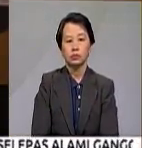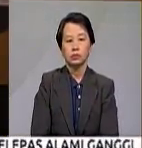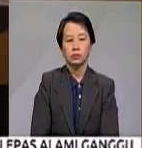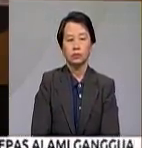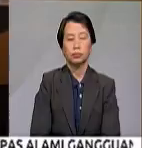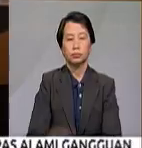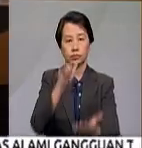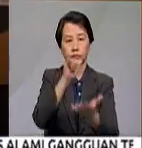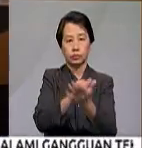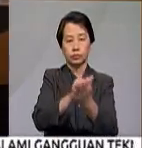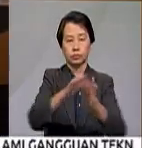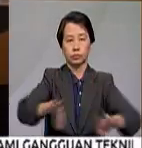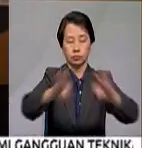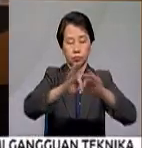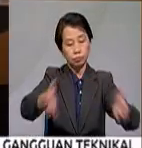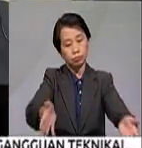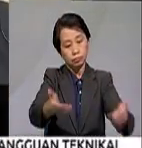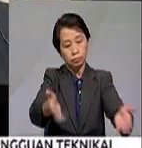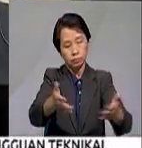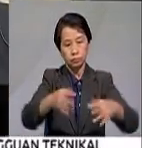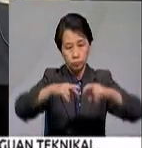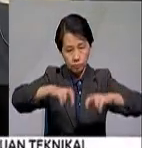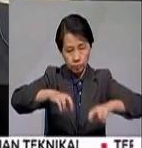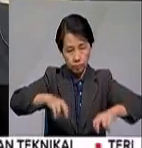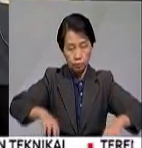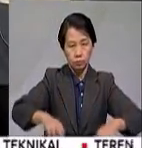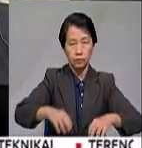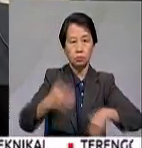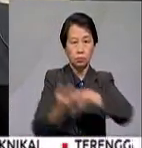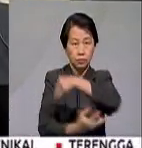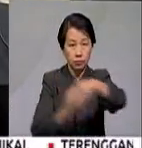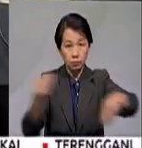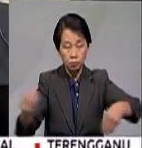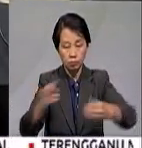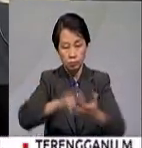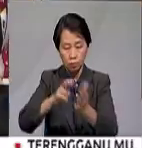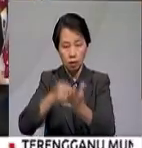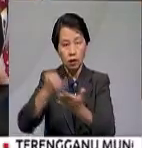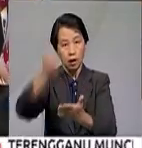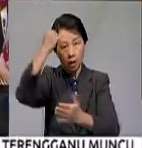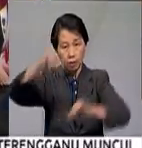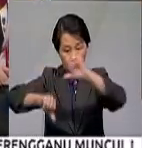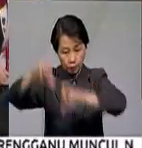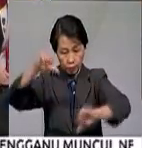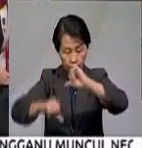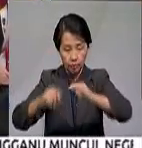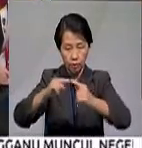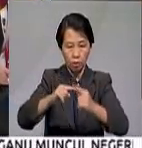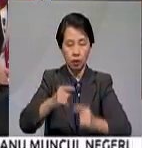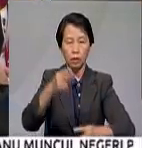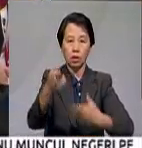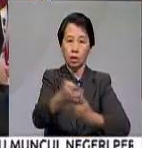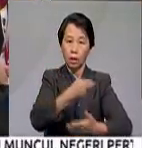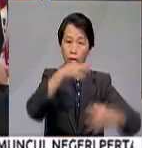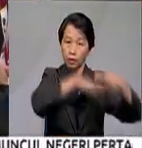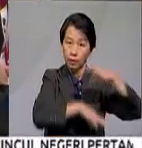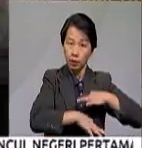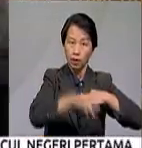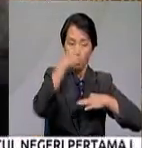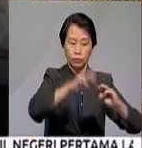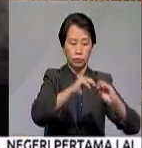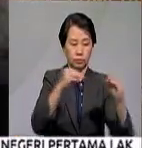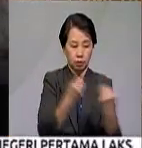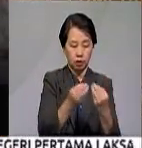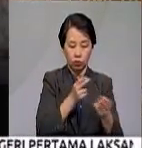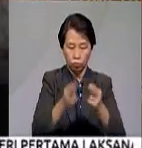Langkah itu penting bagi merangsang hasil penyelidikan translasi, iaitu menterjemah ilmu sains kepada hasil yang bermanfaat kepada masyarakat